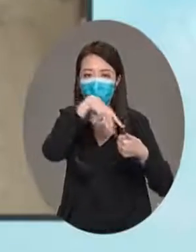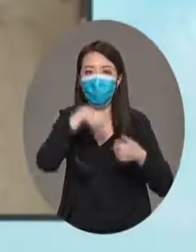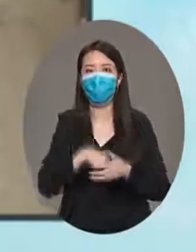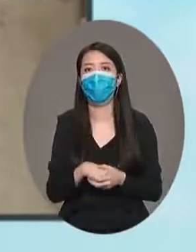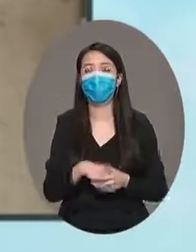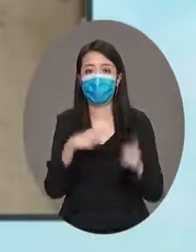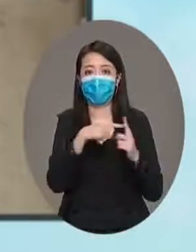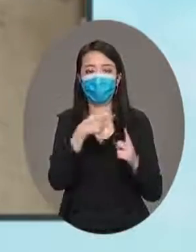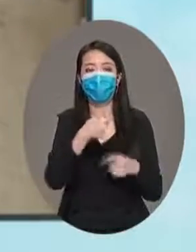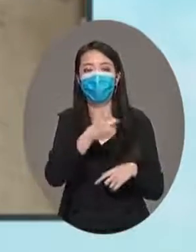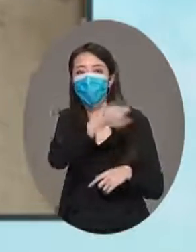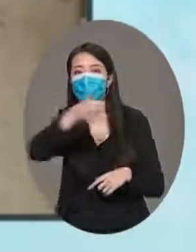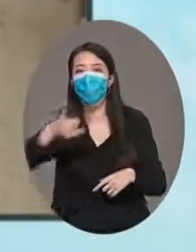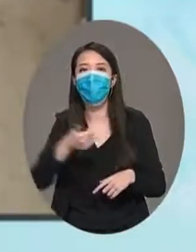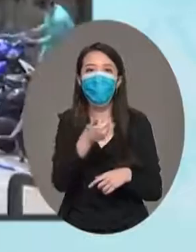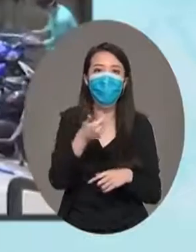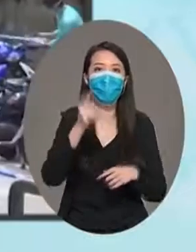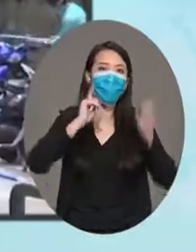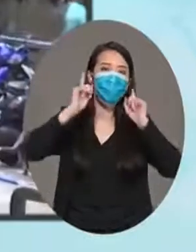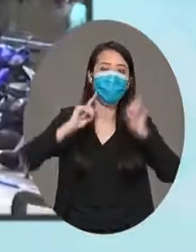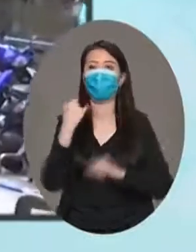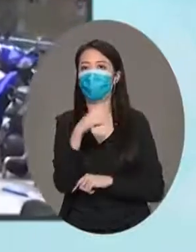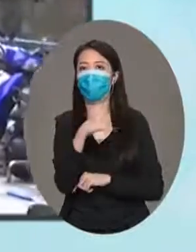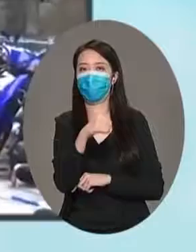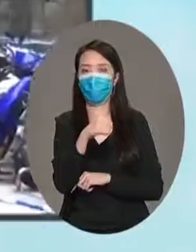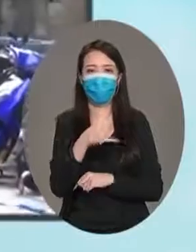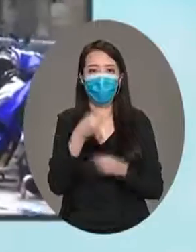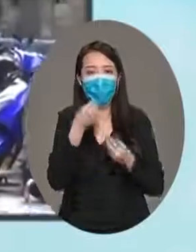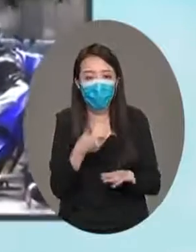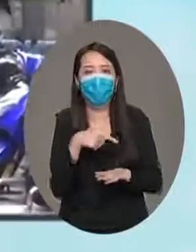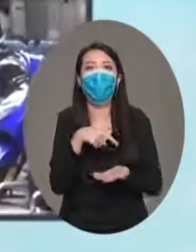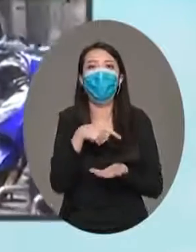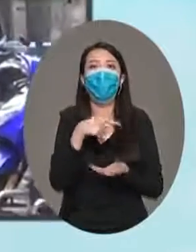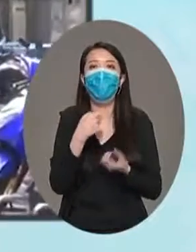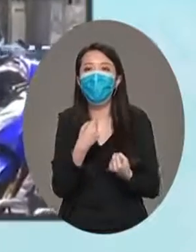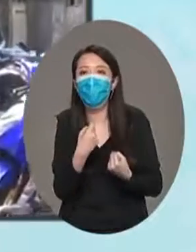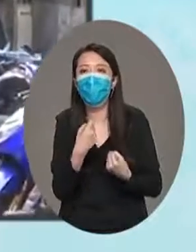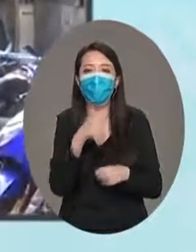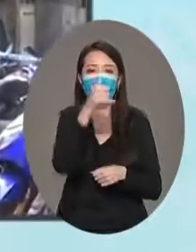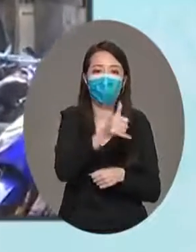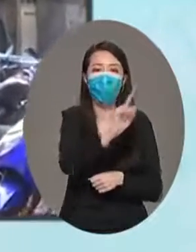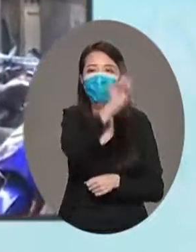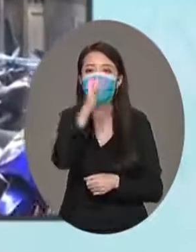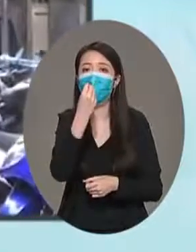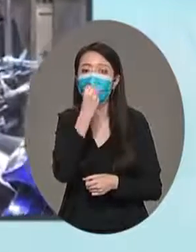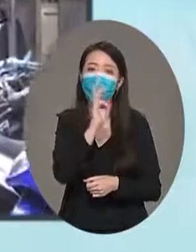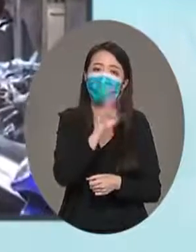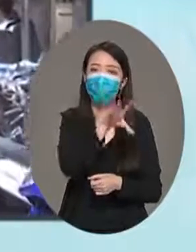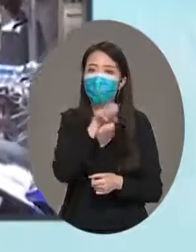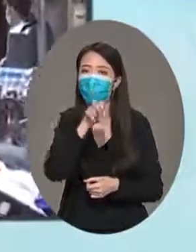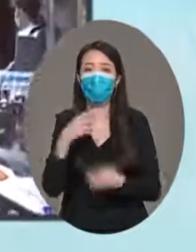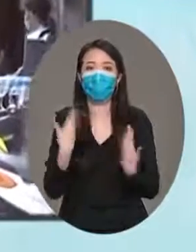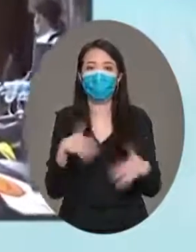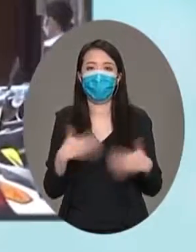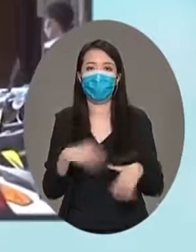區內人士被限制不准外出，只能夠有限度活動，例如在指定地點領取配給物品，亦